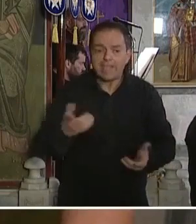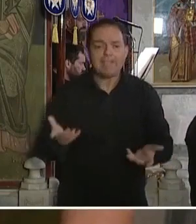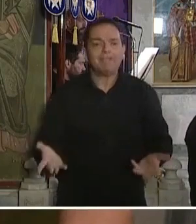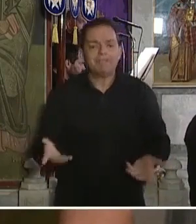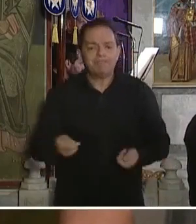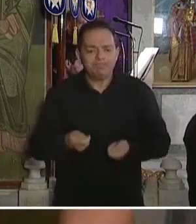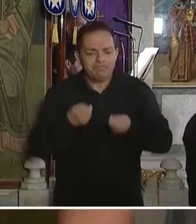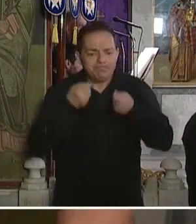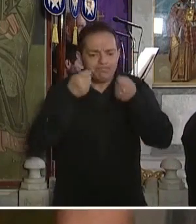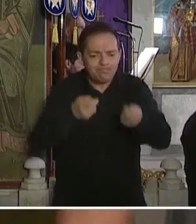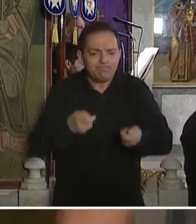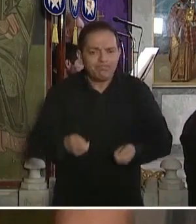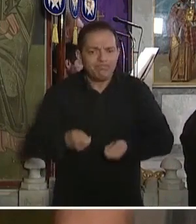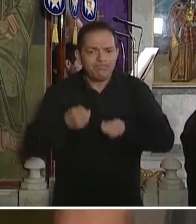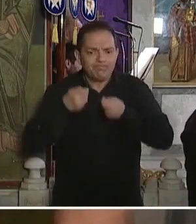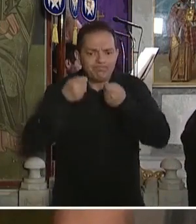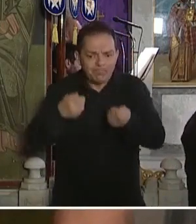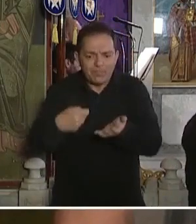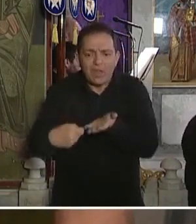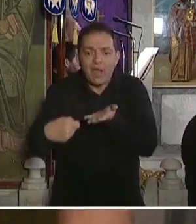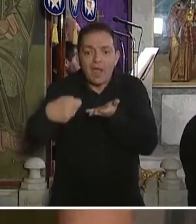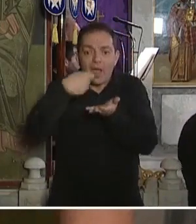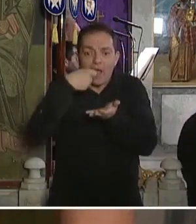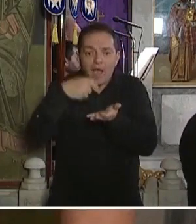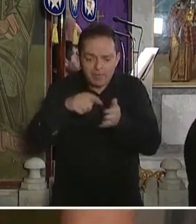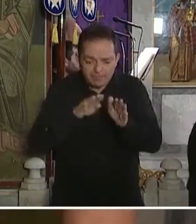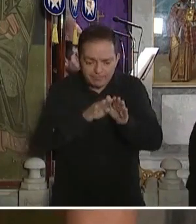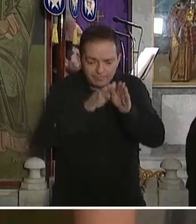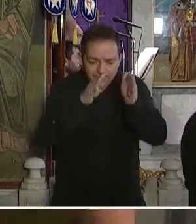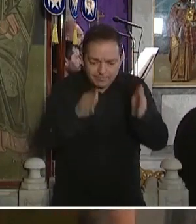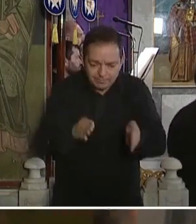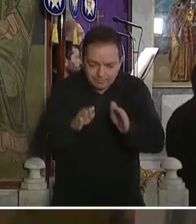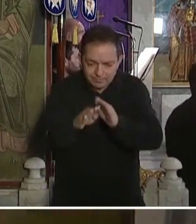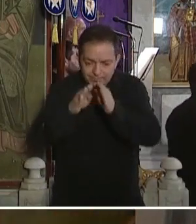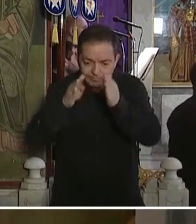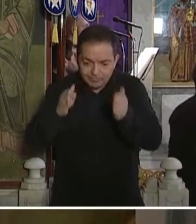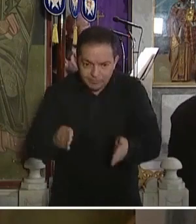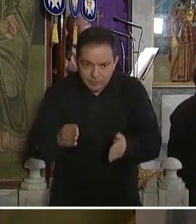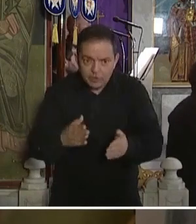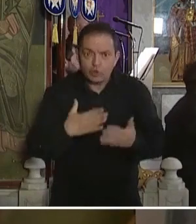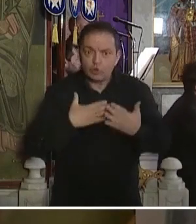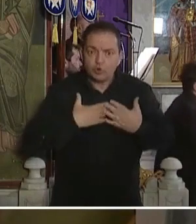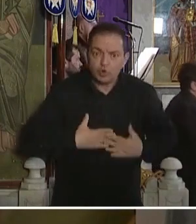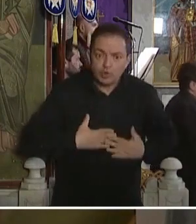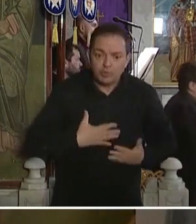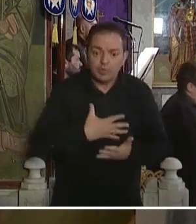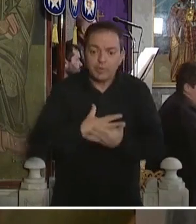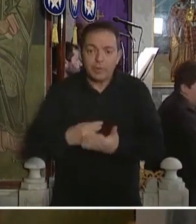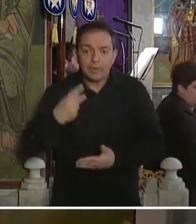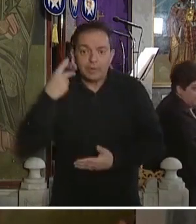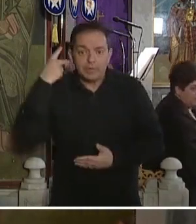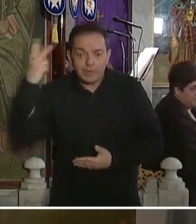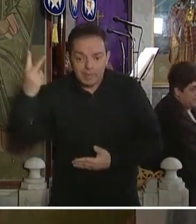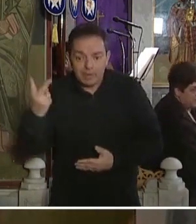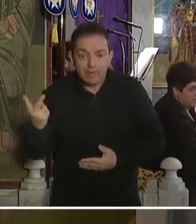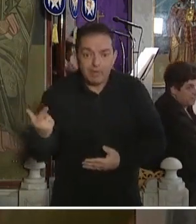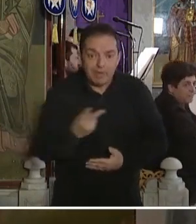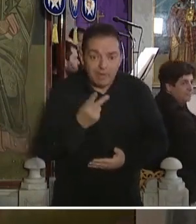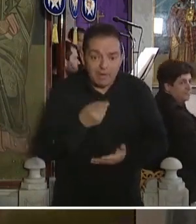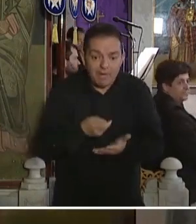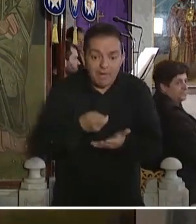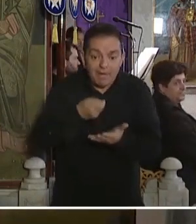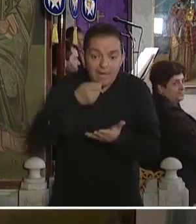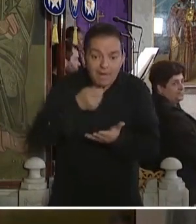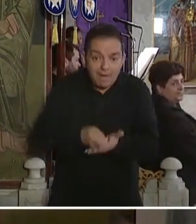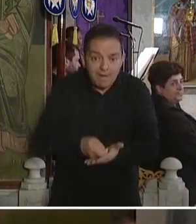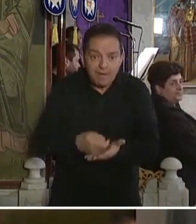πιστών, που είναι η Θεία Ευχαριστία, η Θεία Κοινωνία. Αυτό δεν είναι εύκολο κανείς να